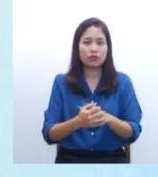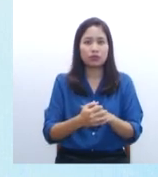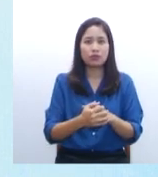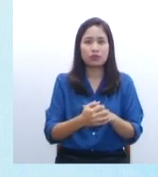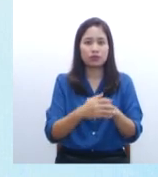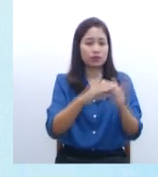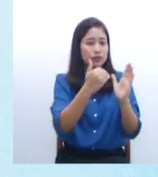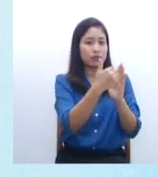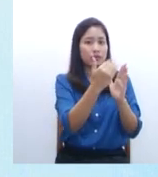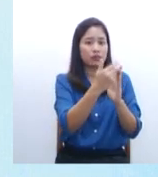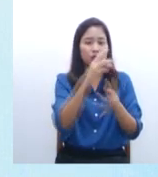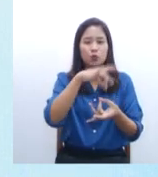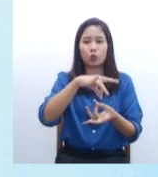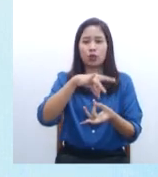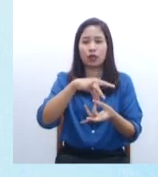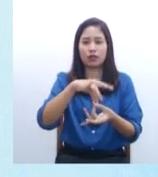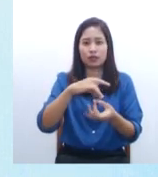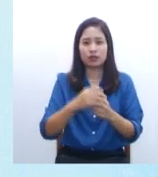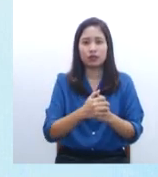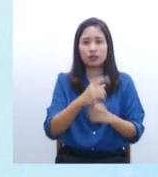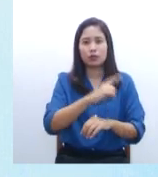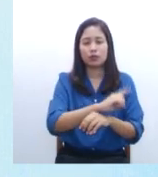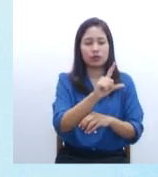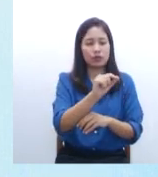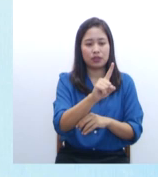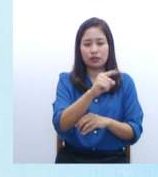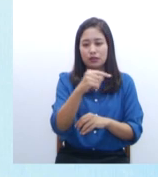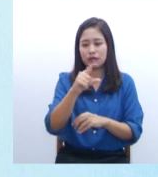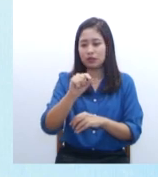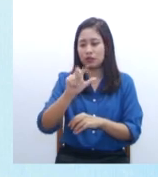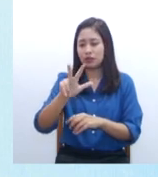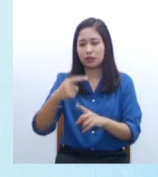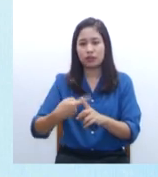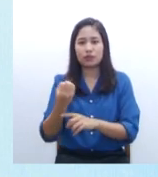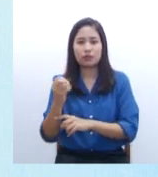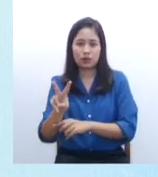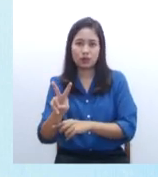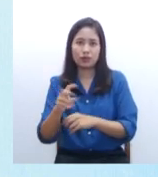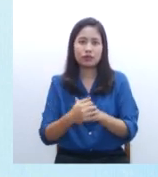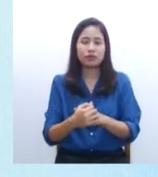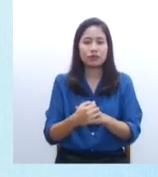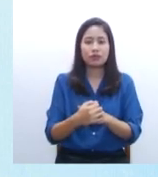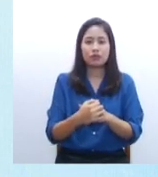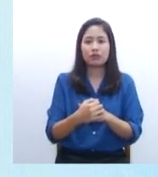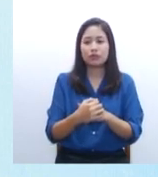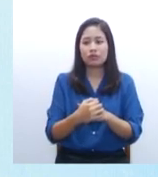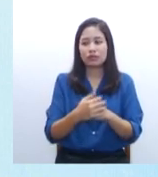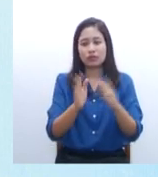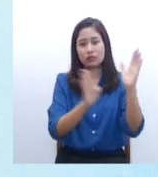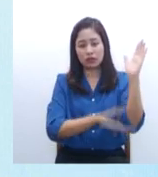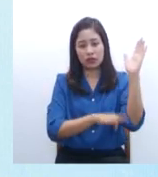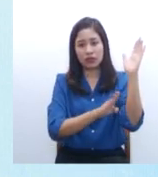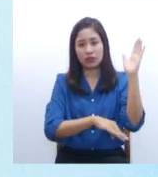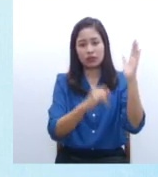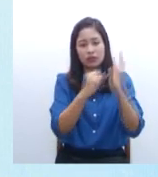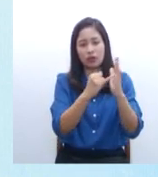คเหนือจัดที่จังหวัดสุโขทัยนะครับระหว่างวันที่21ถึง23ธันวาคม2562และภาคใต้จั